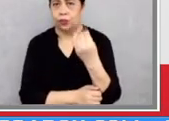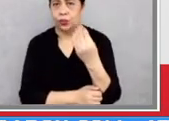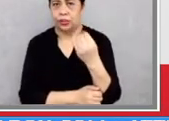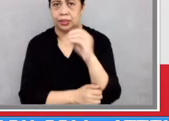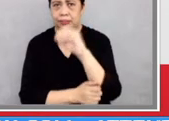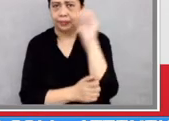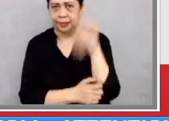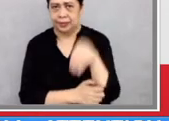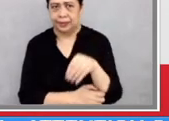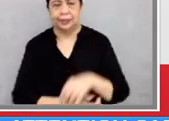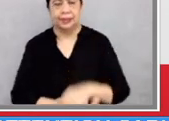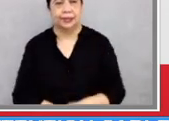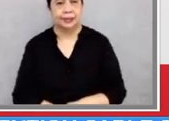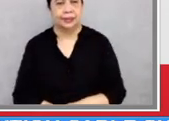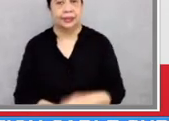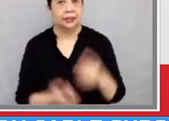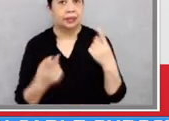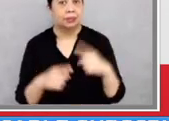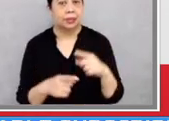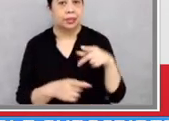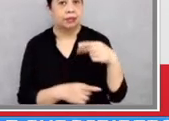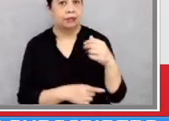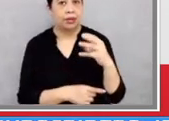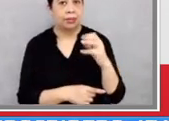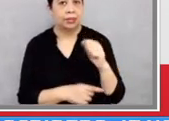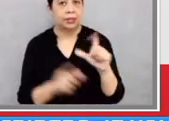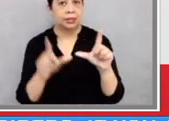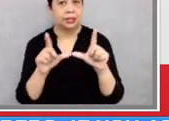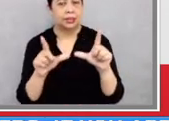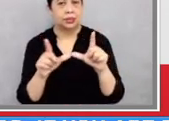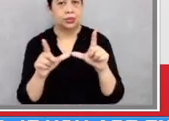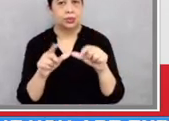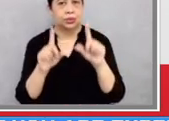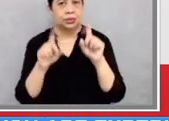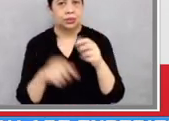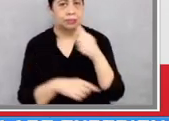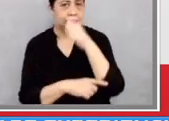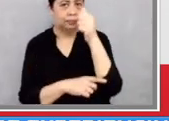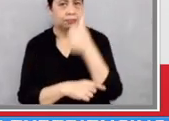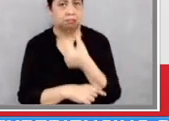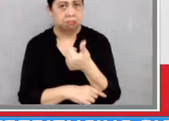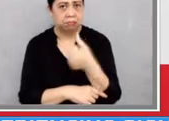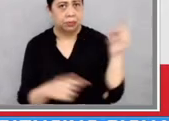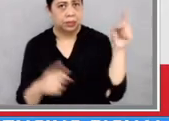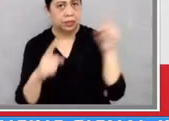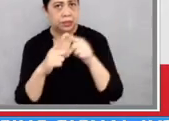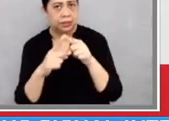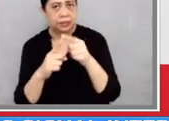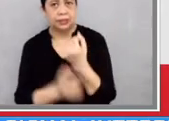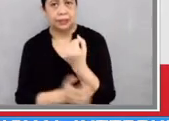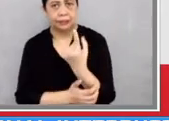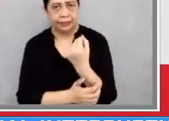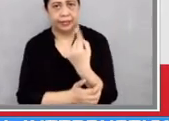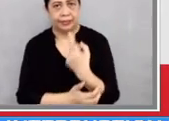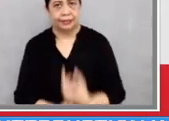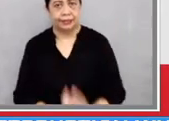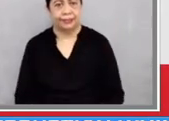97.14%. Ginanap ang pharmacist licensure exams noong April 10 hanggang